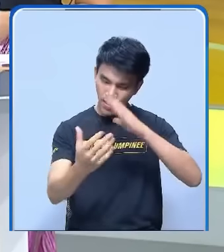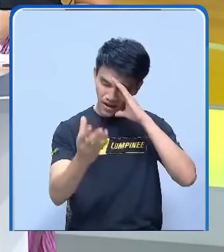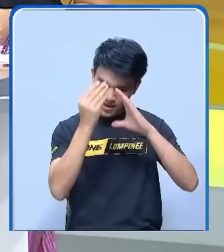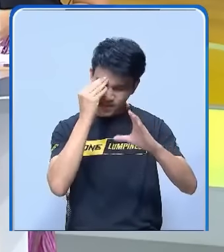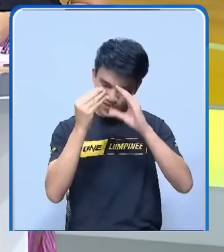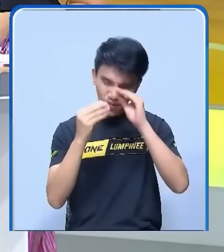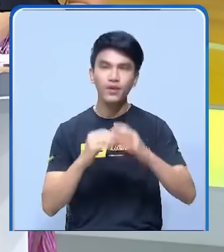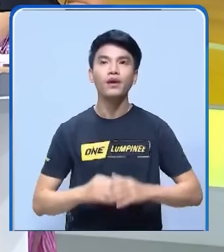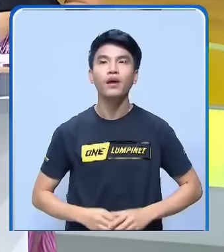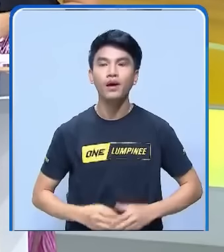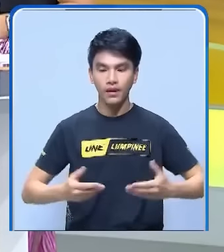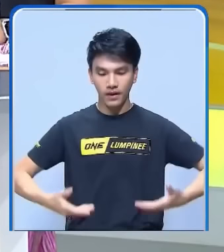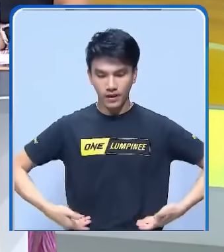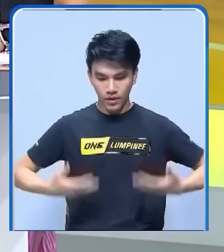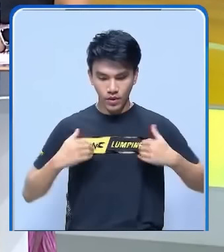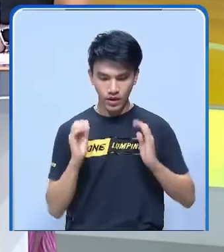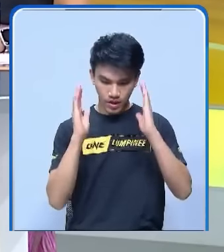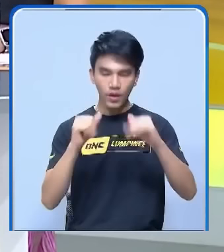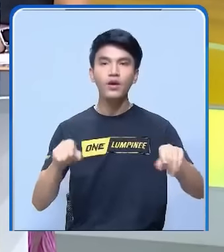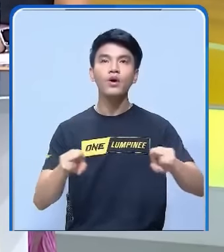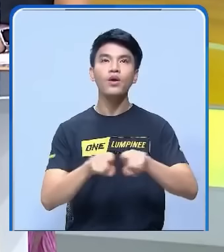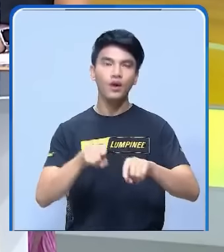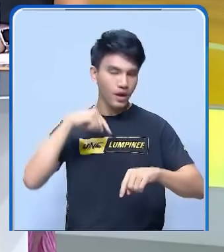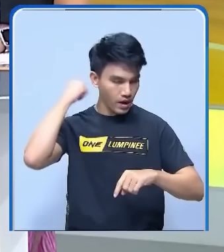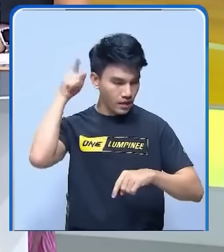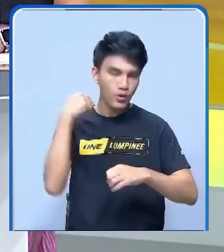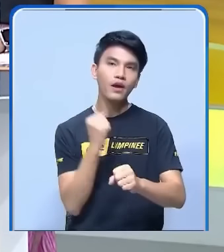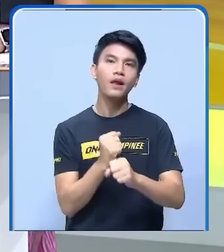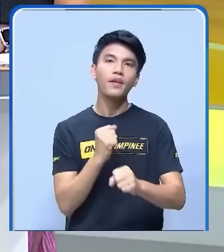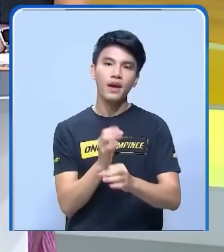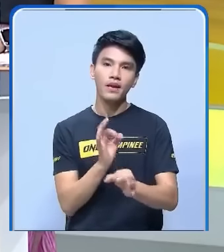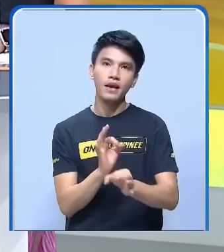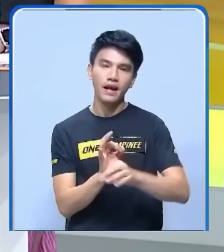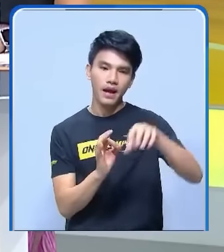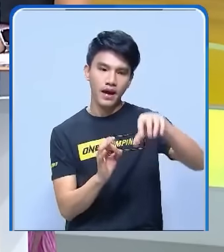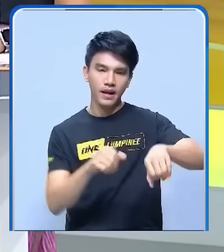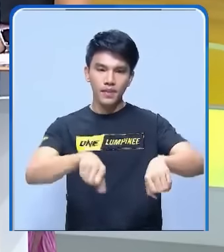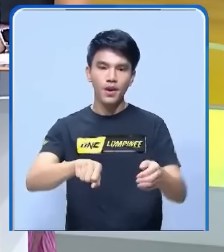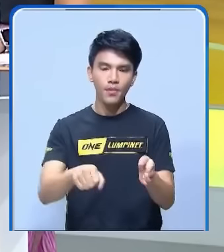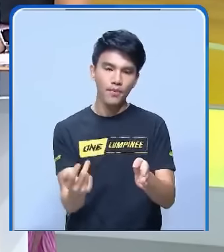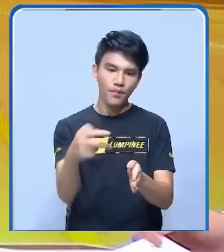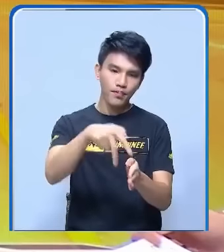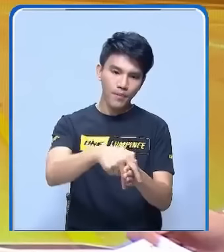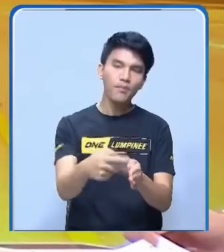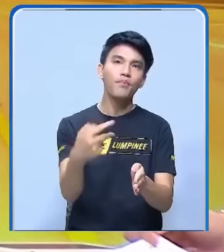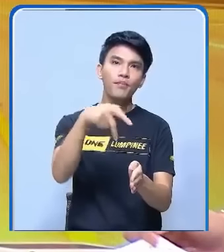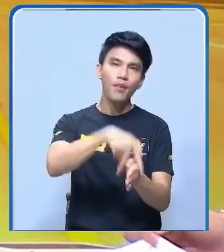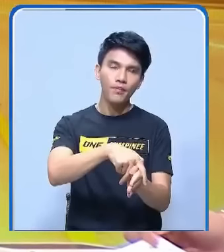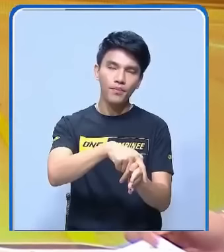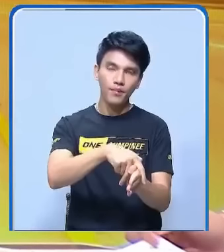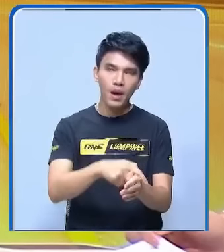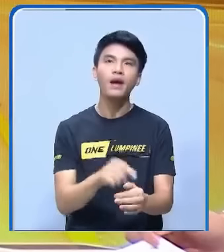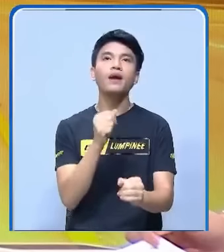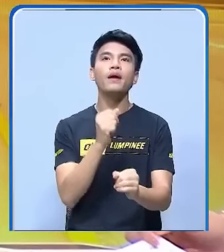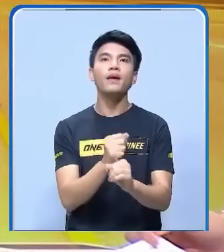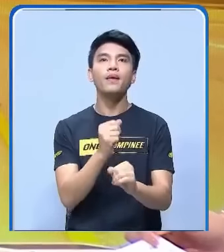ีกเรื่องเป็นเรื่องของชีวิตเหมือนกันคุณผู้ชมครับมีสาวพนักงานธนาคาร2คนครับขี่รถจักรยานยนต์ซ้อนท้ายกันมากำลังจะไปทำงาน